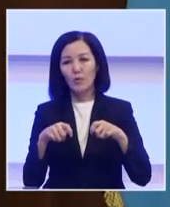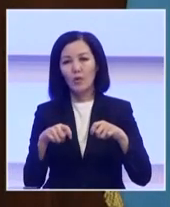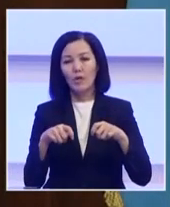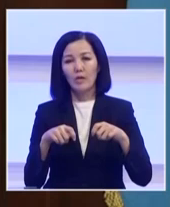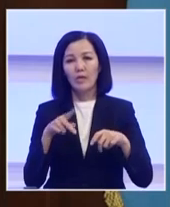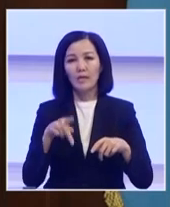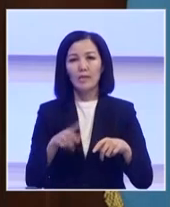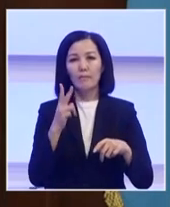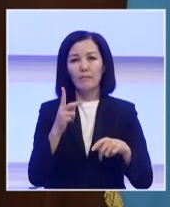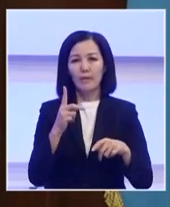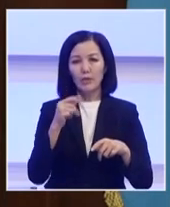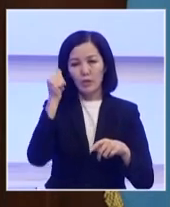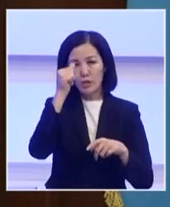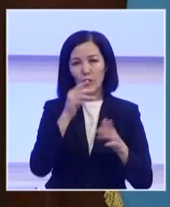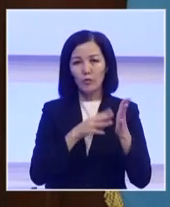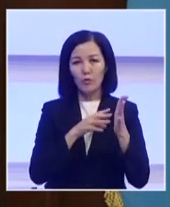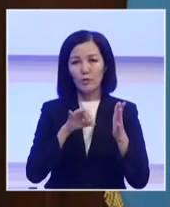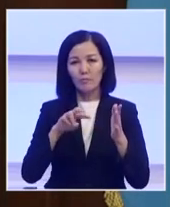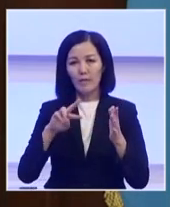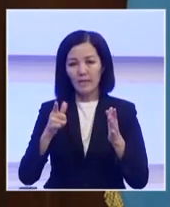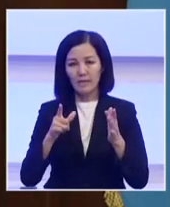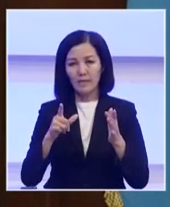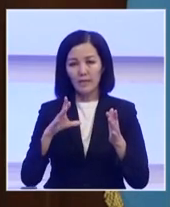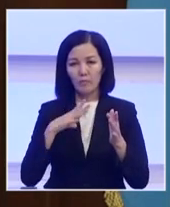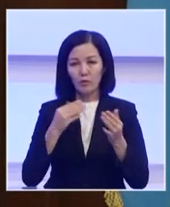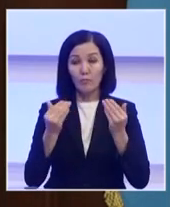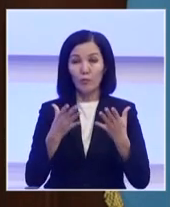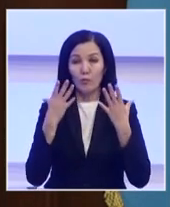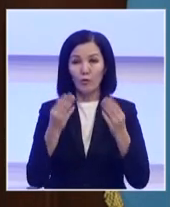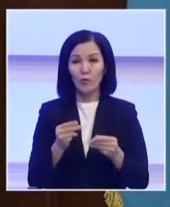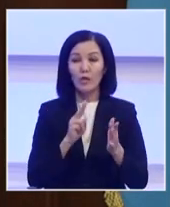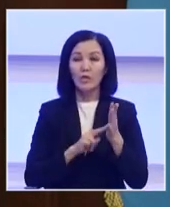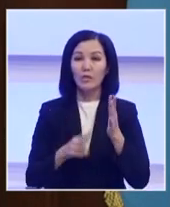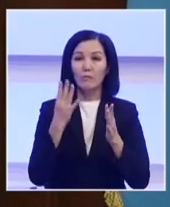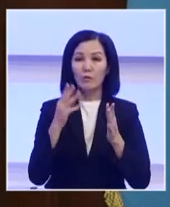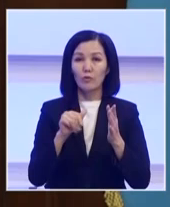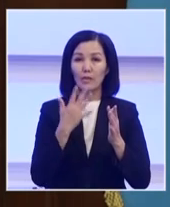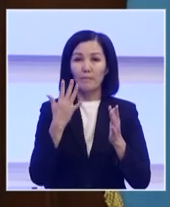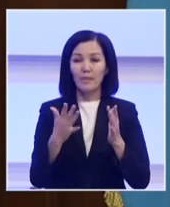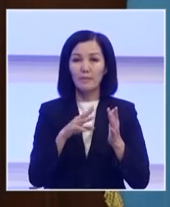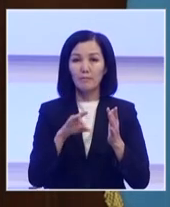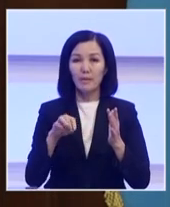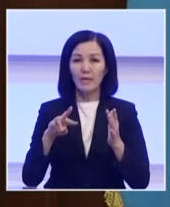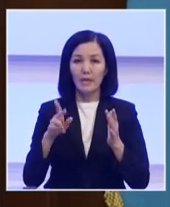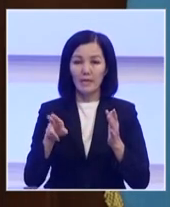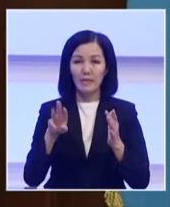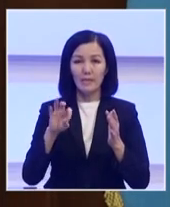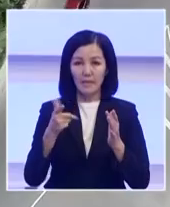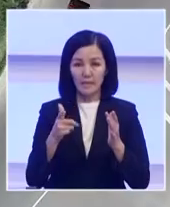жылы 2,9 миллиард теңге болған болса, бүгінгі күні 74,5 миллиард теңгені құрап